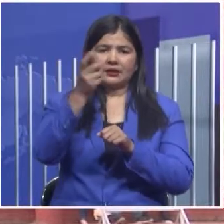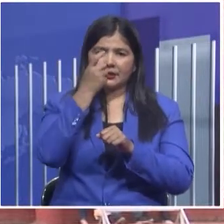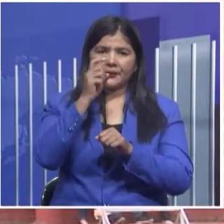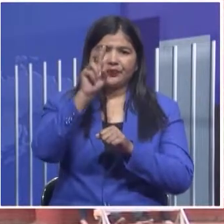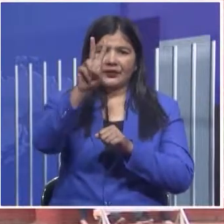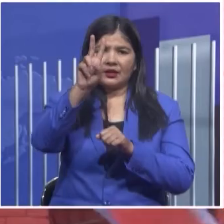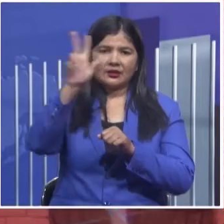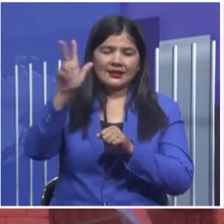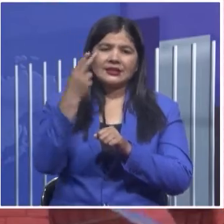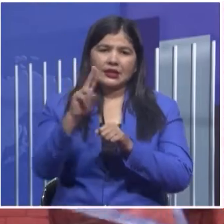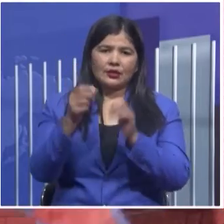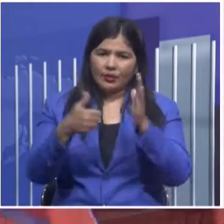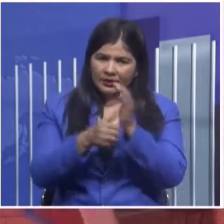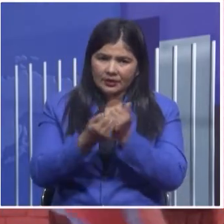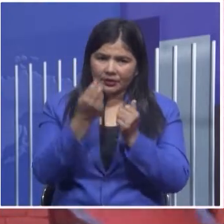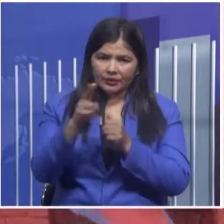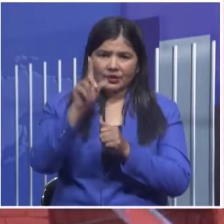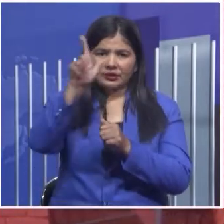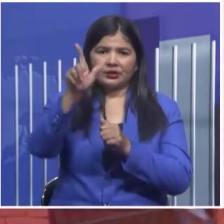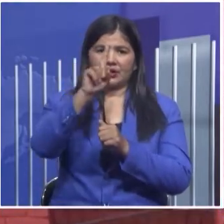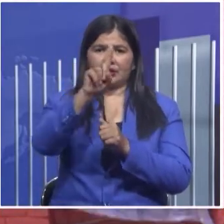22,828 जनाको परीक्षण गरिएको थियो।